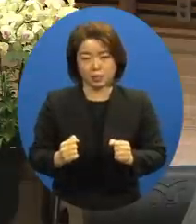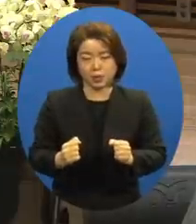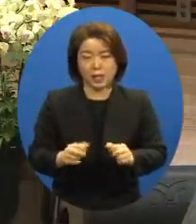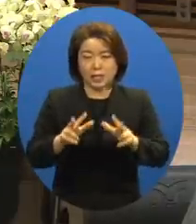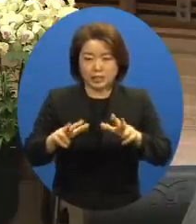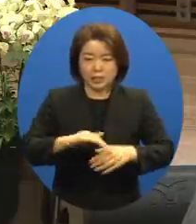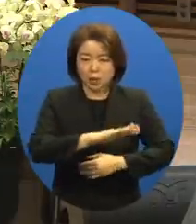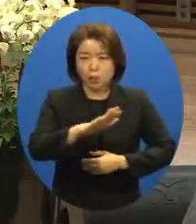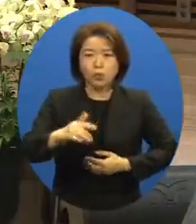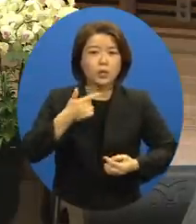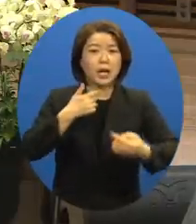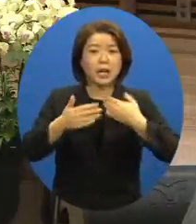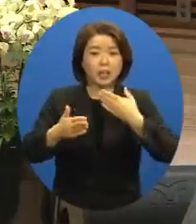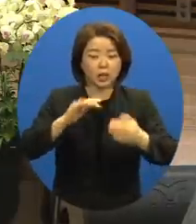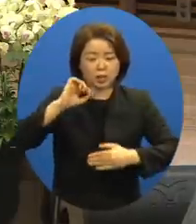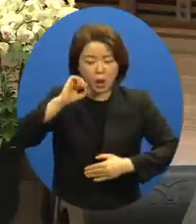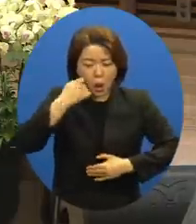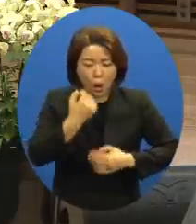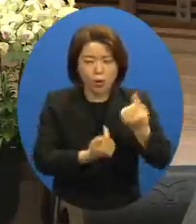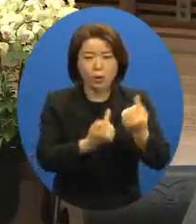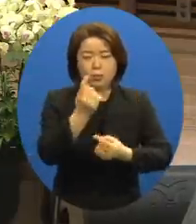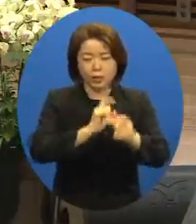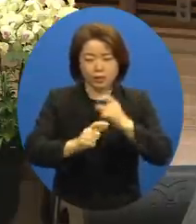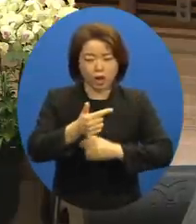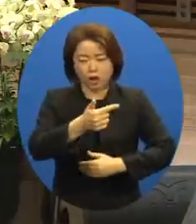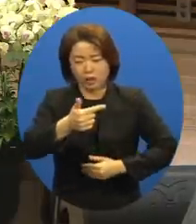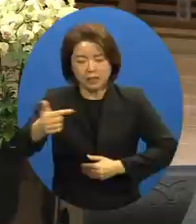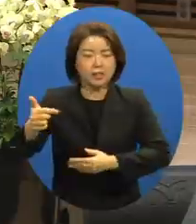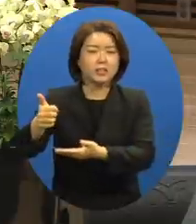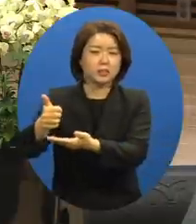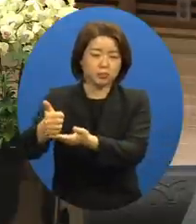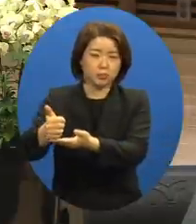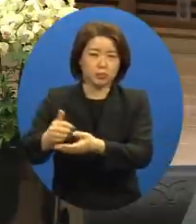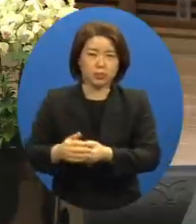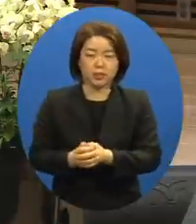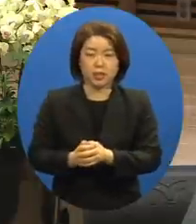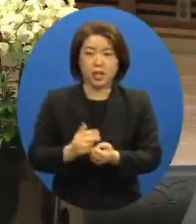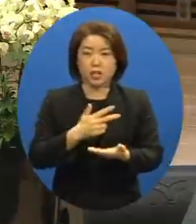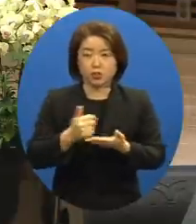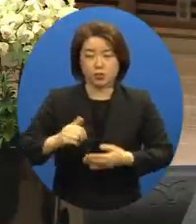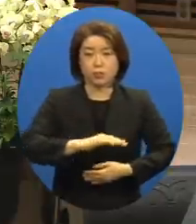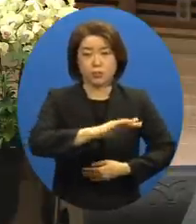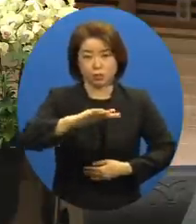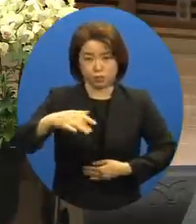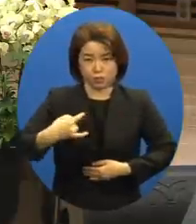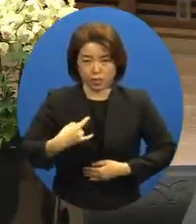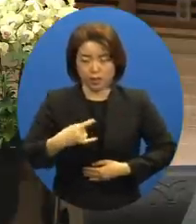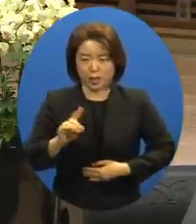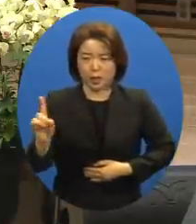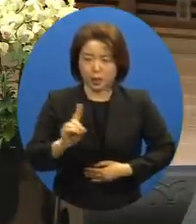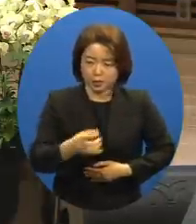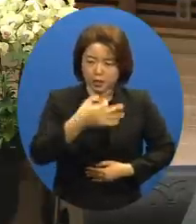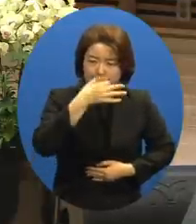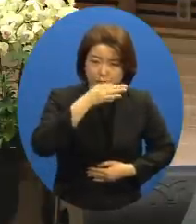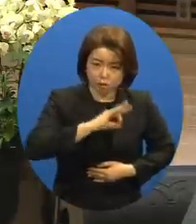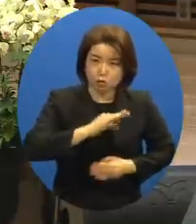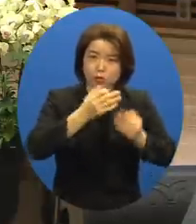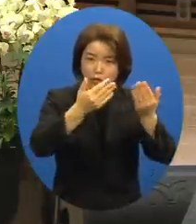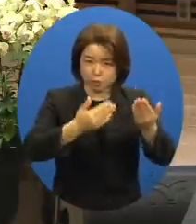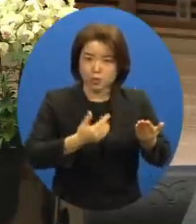경우는 이 어려운 보다도 훨씬 더 크신 분이십니다 주님은 우리에게 어떤 유익을 주시길